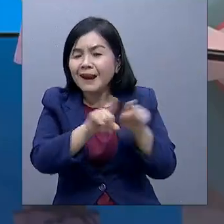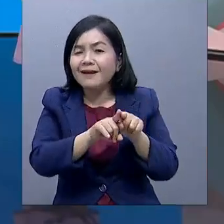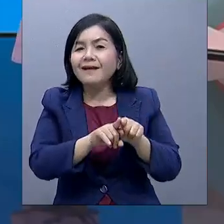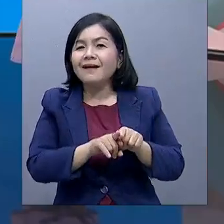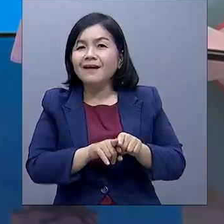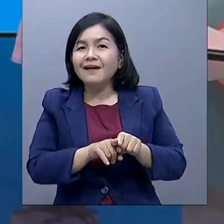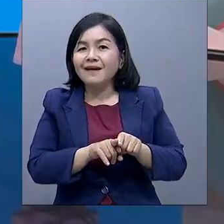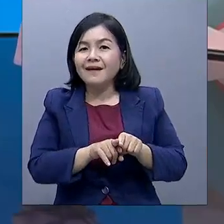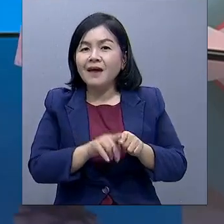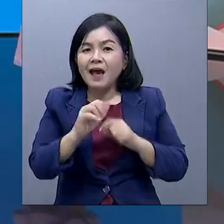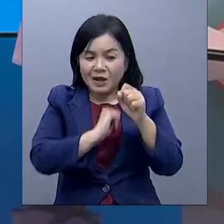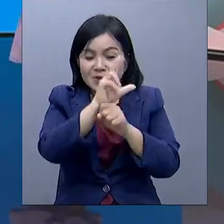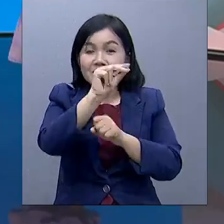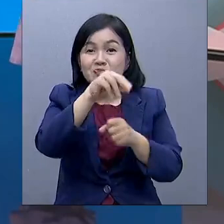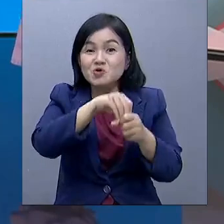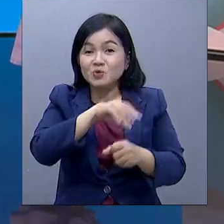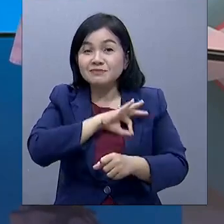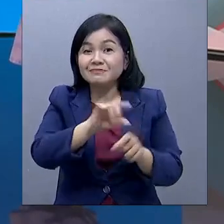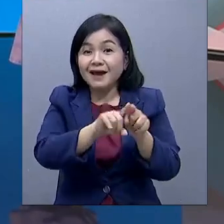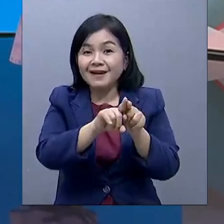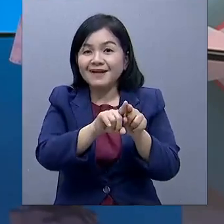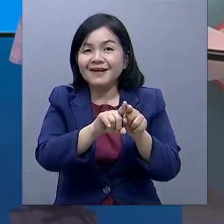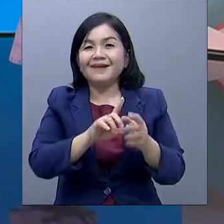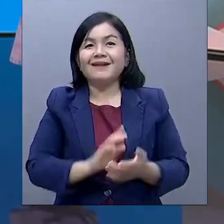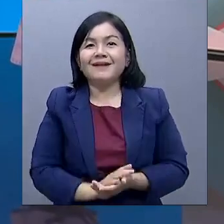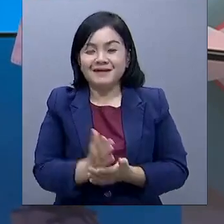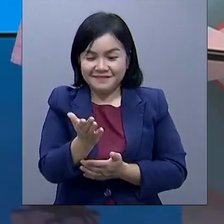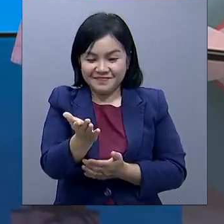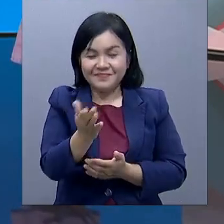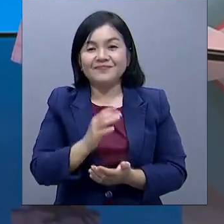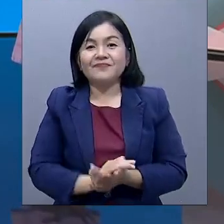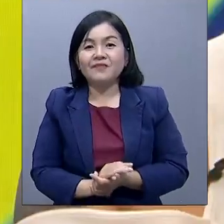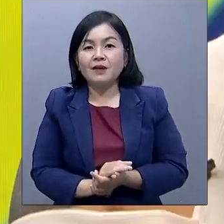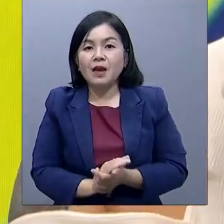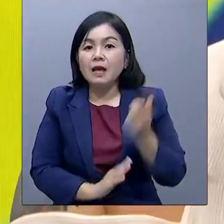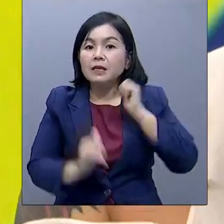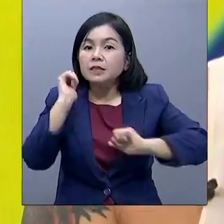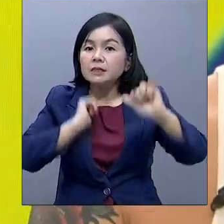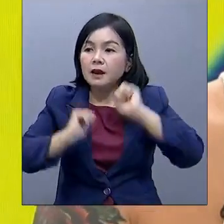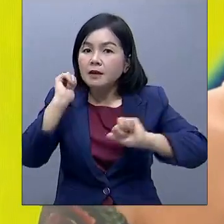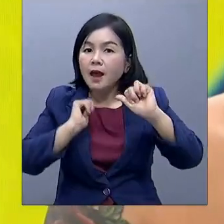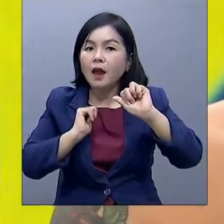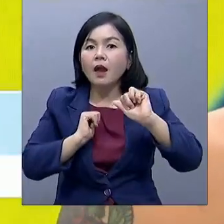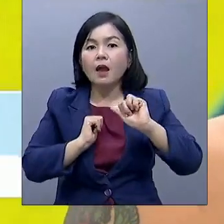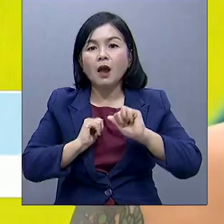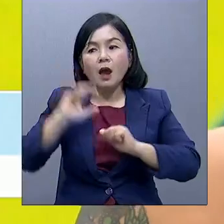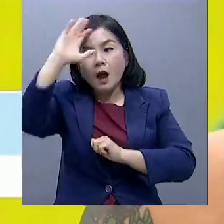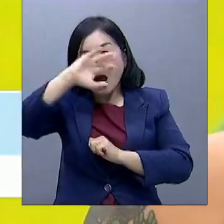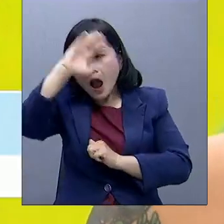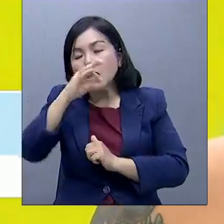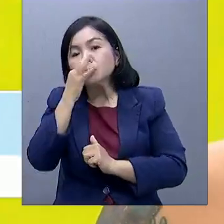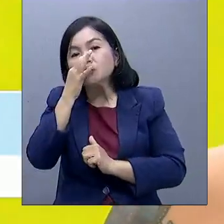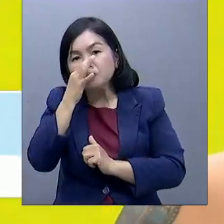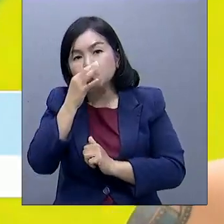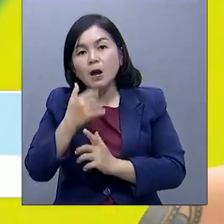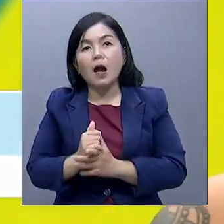เฮ้ยเป็นกันได้3อยู ่นะคะของวานะฮะก็จะเป็นเส้นเรื่องของการหาความมั่นคงในชีวิตกับความรักค่ะคือว